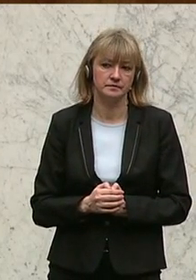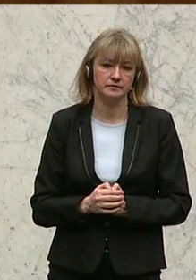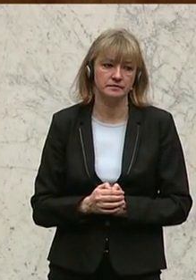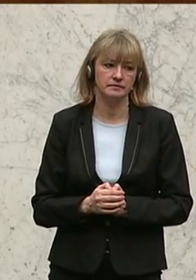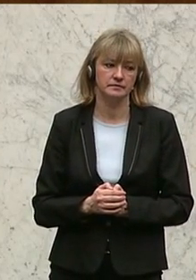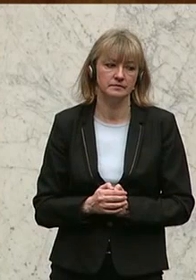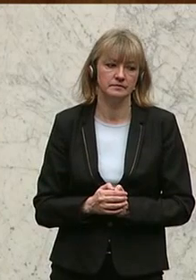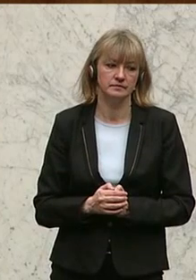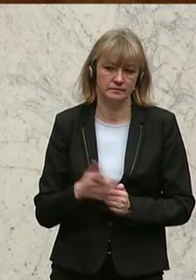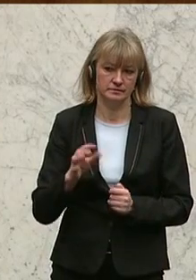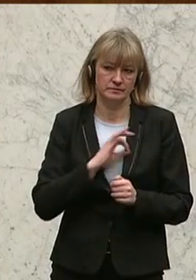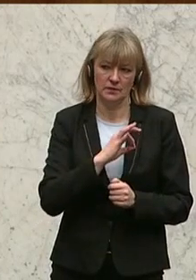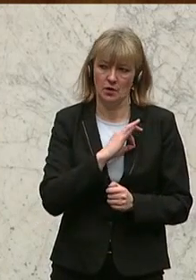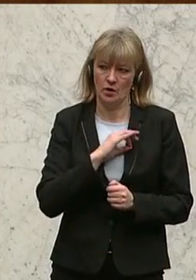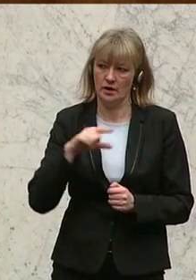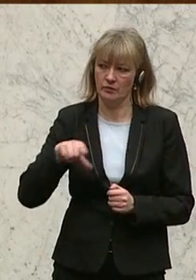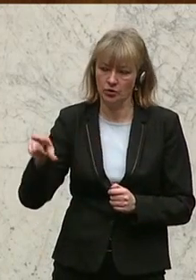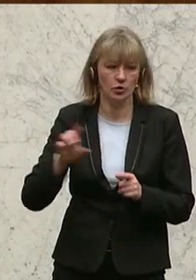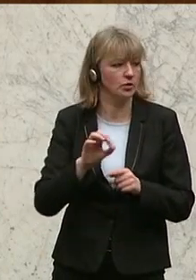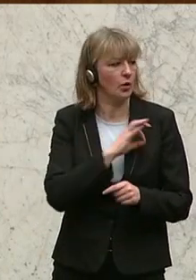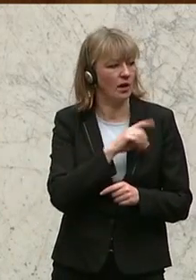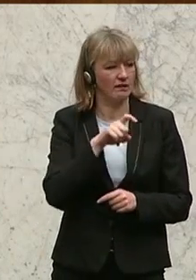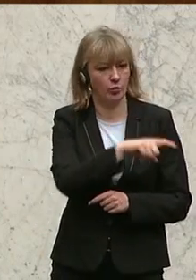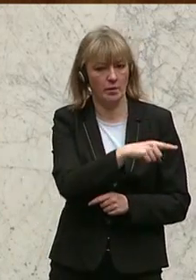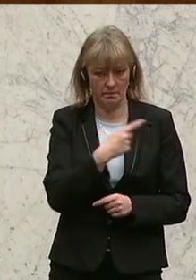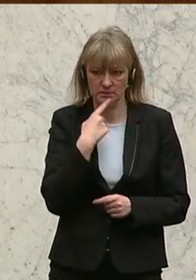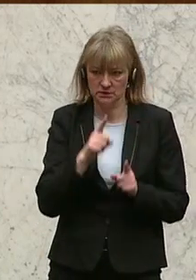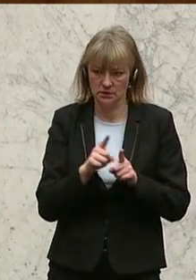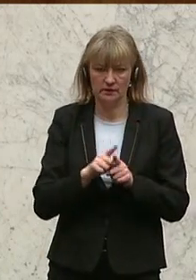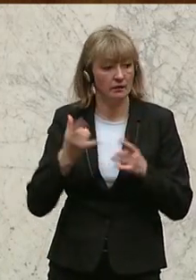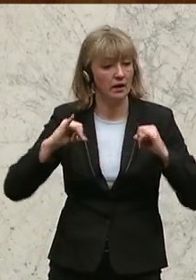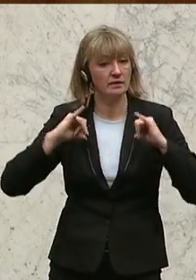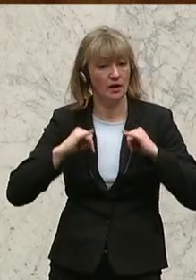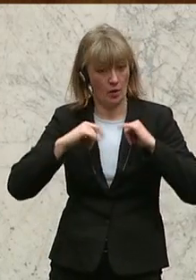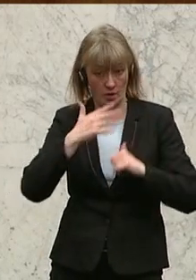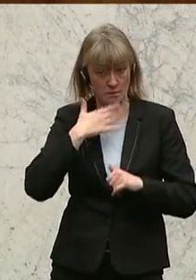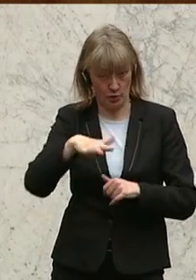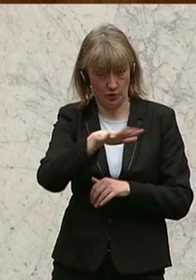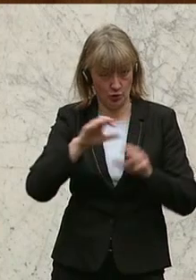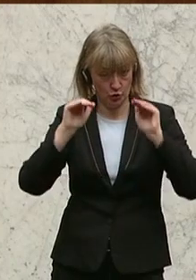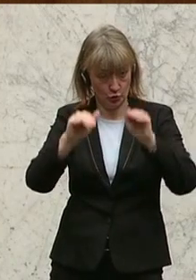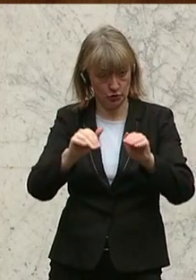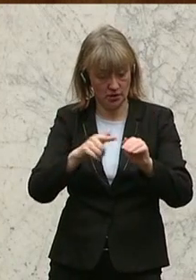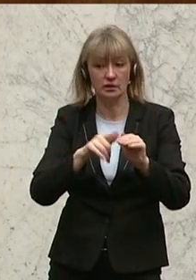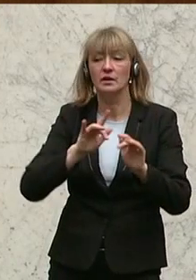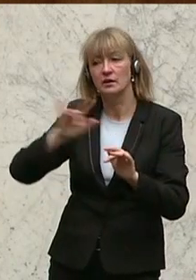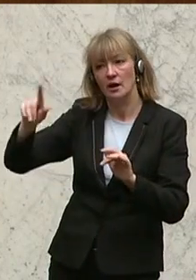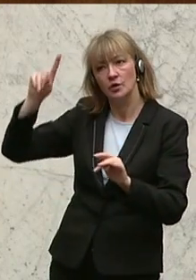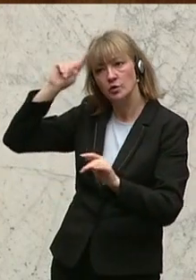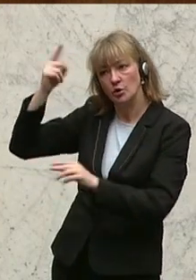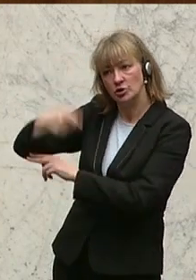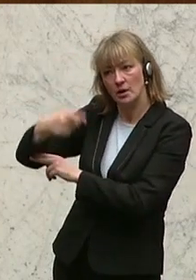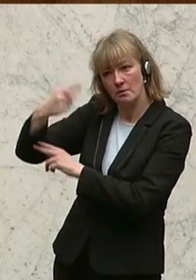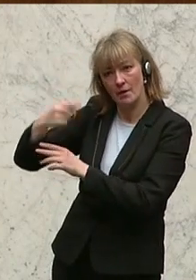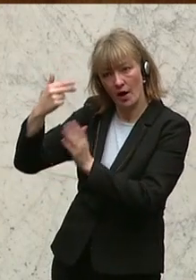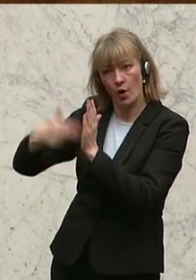Wie die Kollegin Furtscheller oder die Kollegin Wurm die Tiroler schützen möchte, indem gegen die deutsche Maut Klage eingehoben